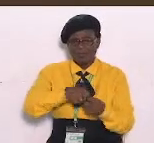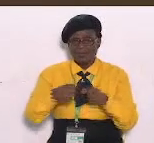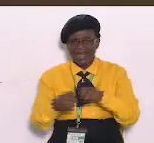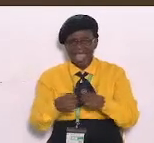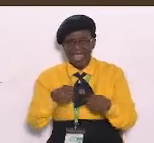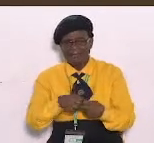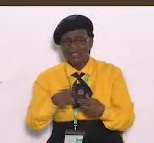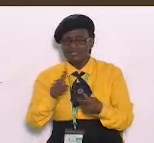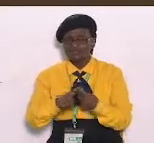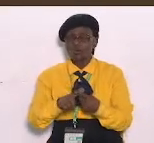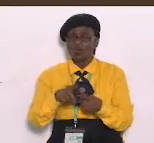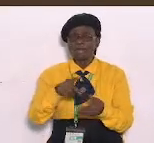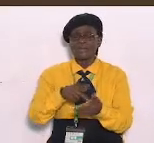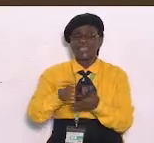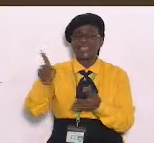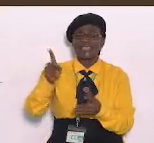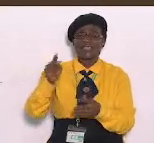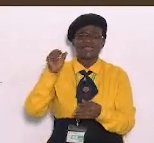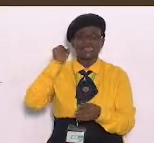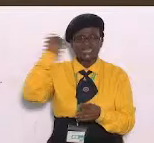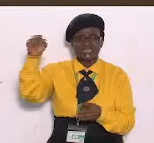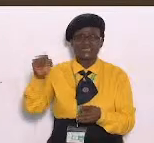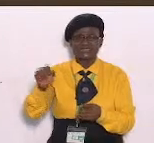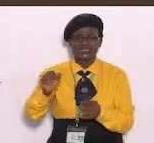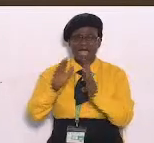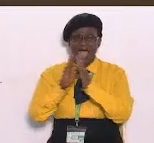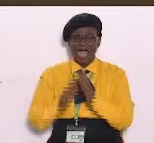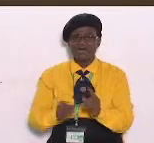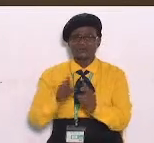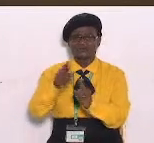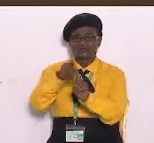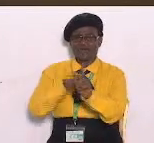problèmes même en payant son